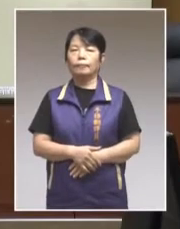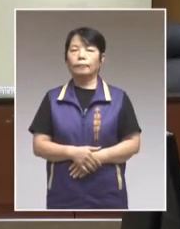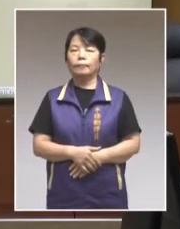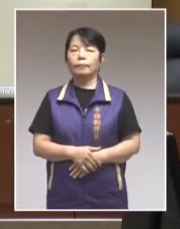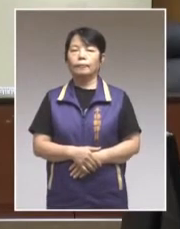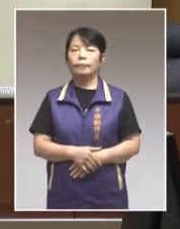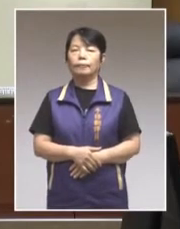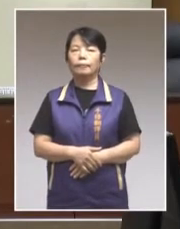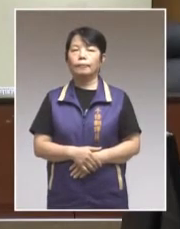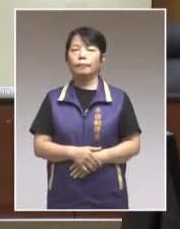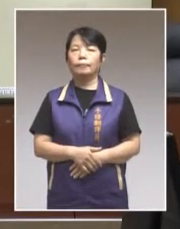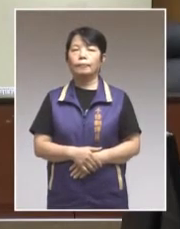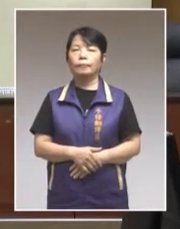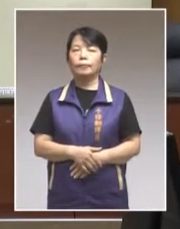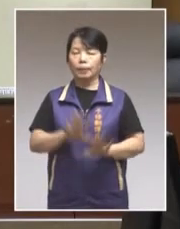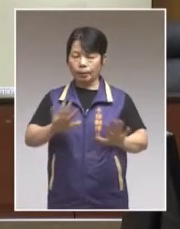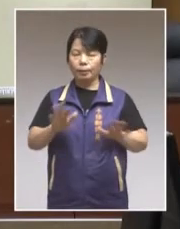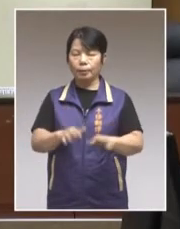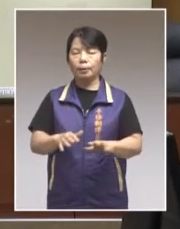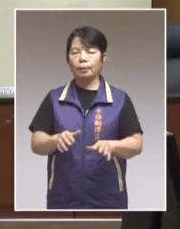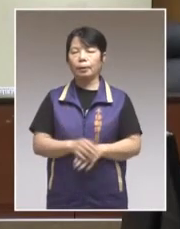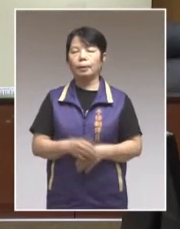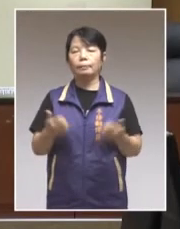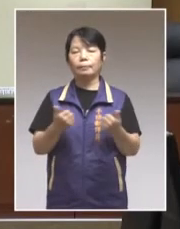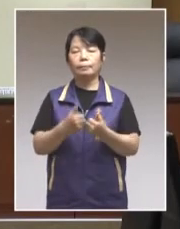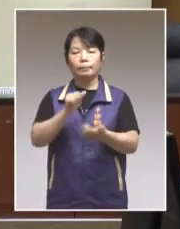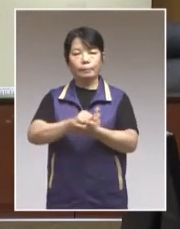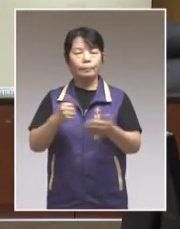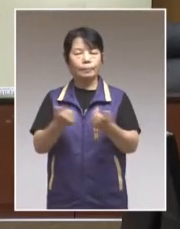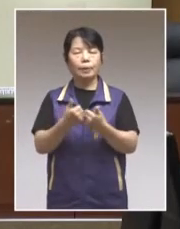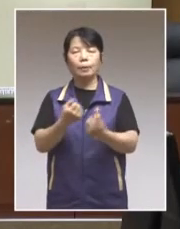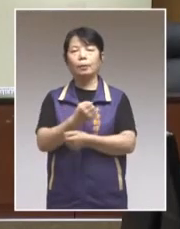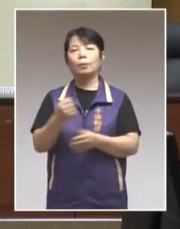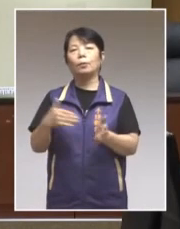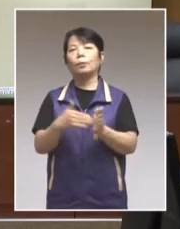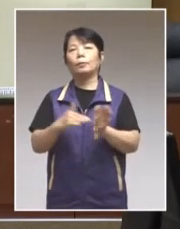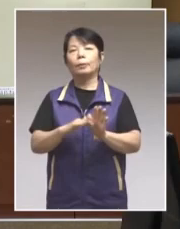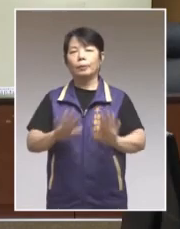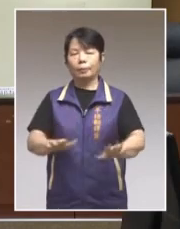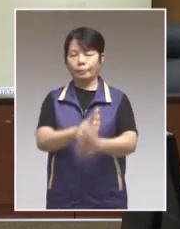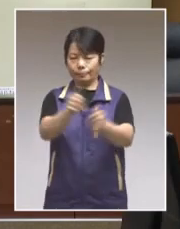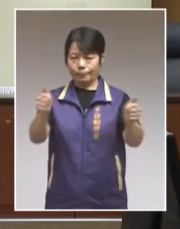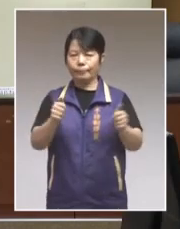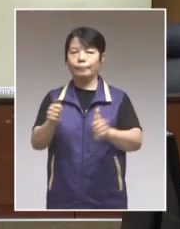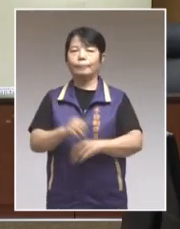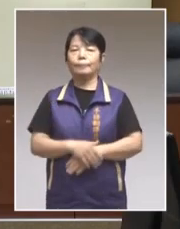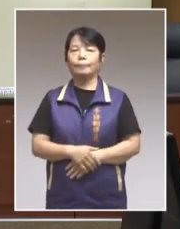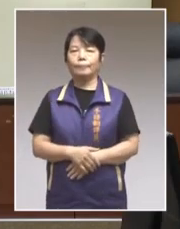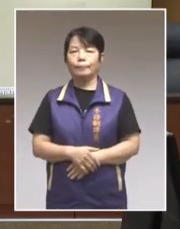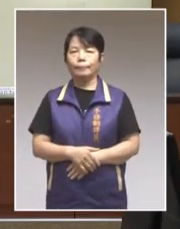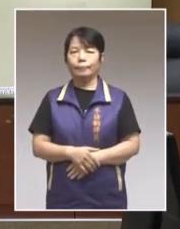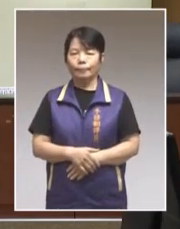我们记者问题到这边结束哈，那谢谢各位媒体朋友，那记者会到此结束，谢谢， 好，谢谢。